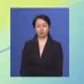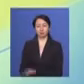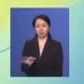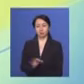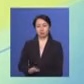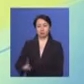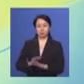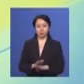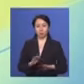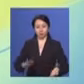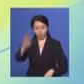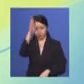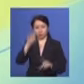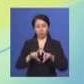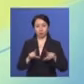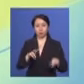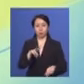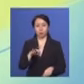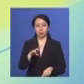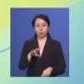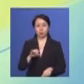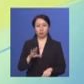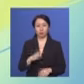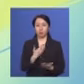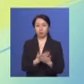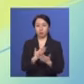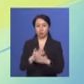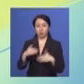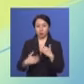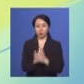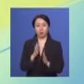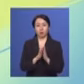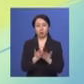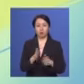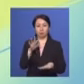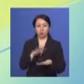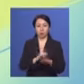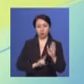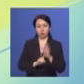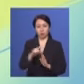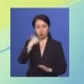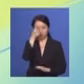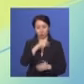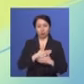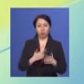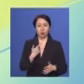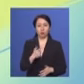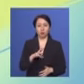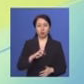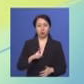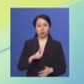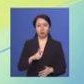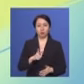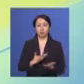В областной детско-юношеской библиотеке имени Габита Мусрепова презентовали новые книги, поступившие в фонд с начала года. Более 1